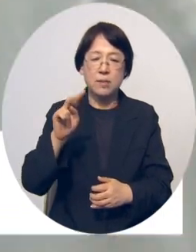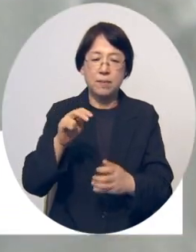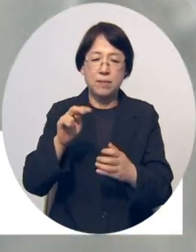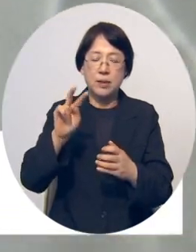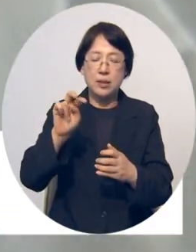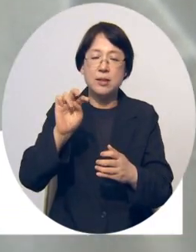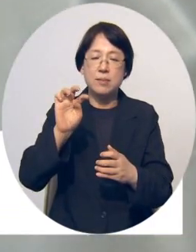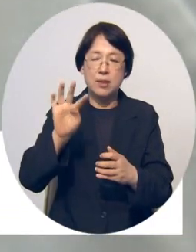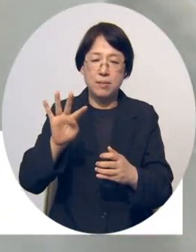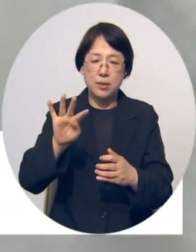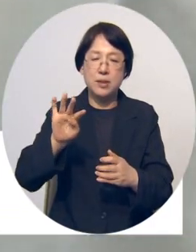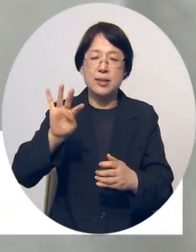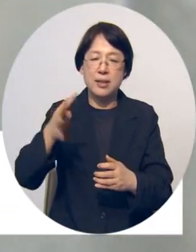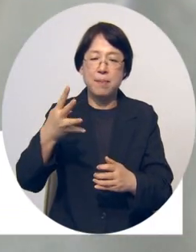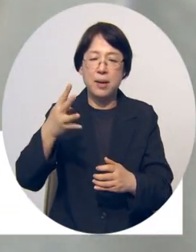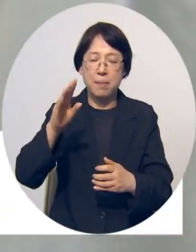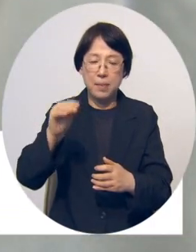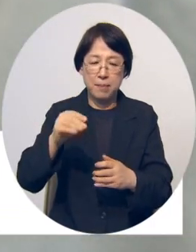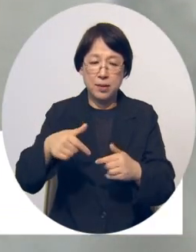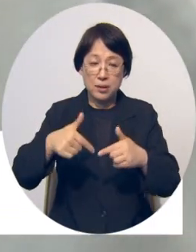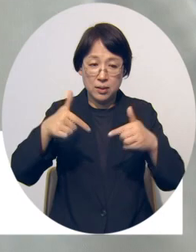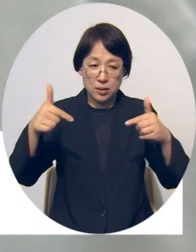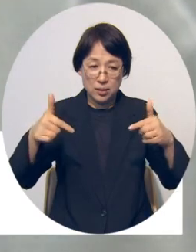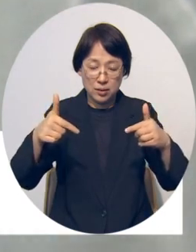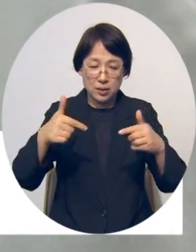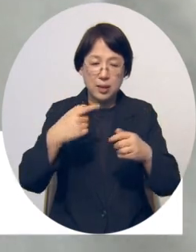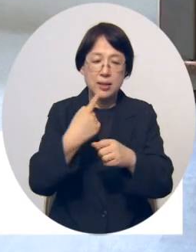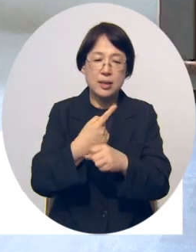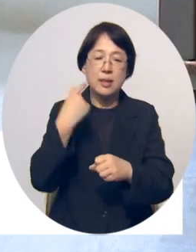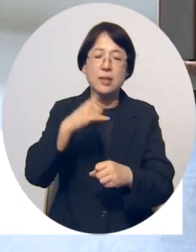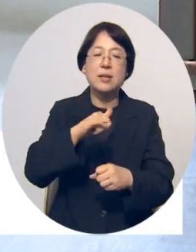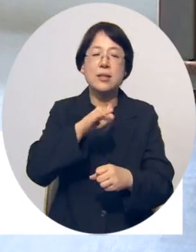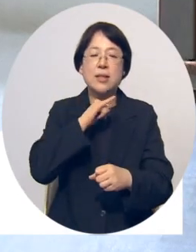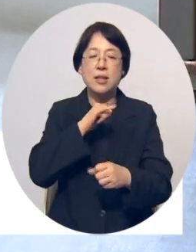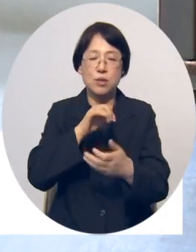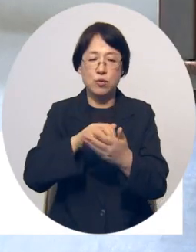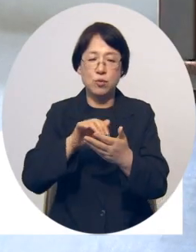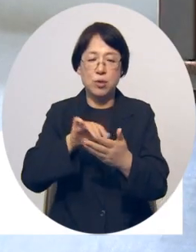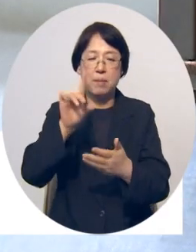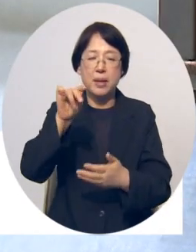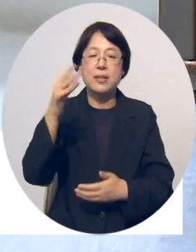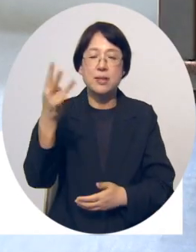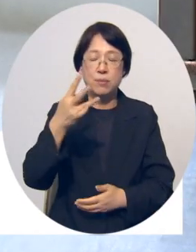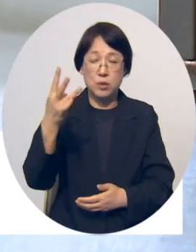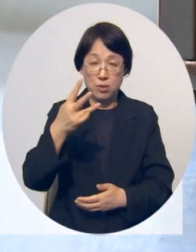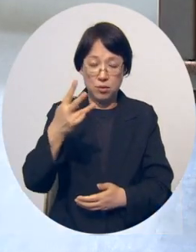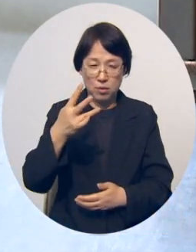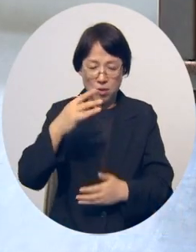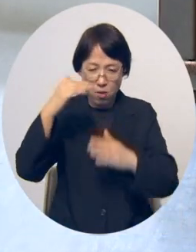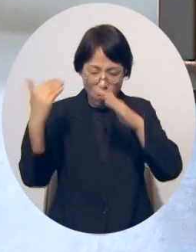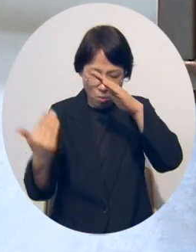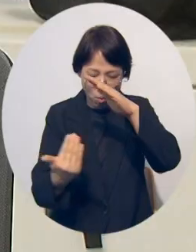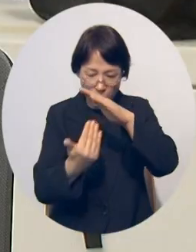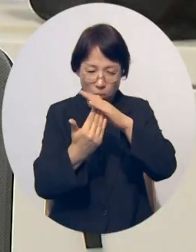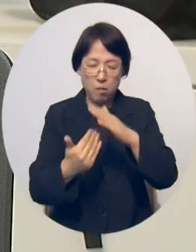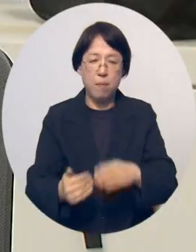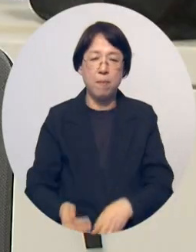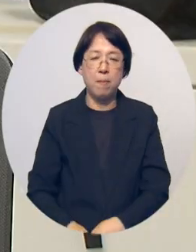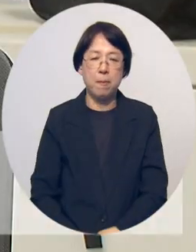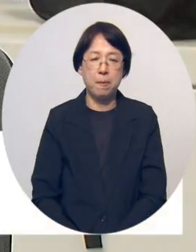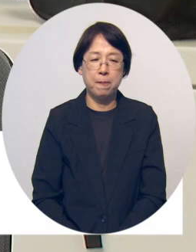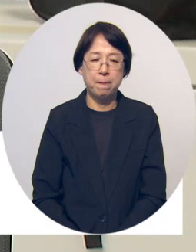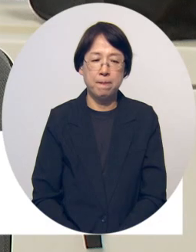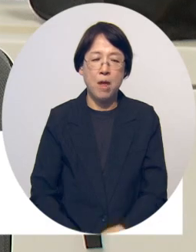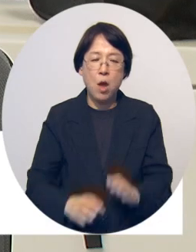늘었습니다 지난해 자살 사망자 수는 13,000여 명으로 2020년 이후 가장 높은 수치를 기록했습니다